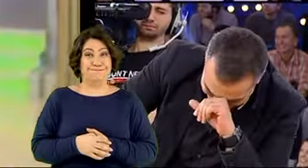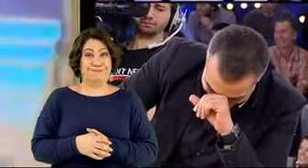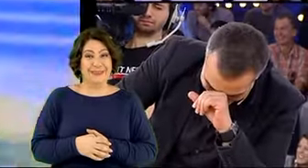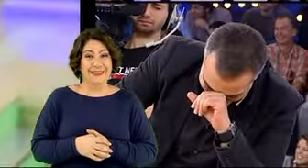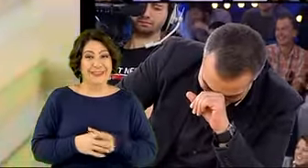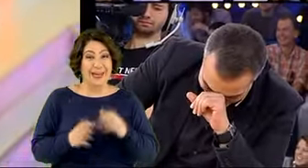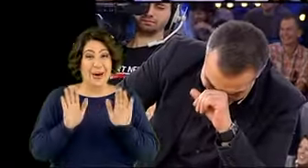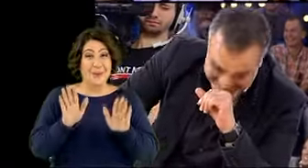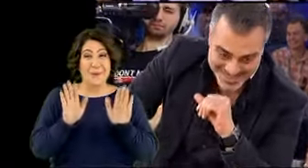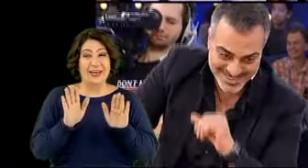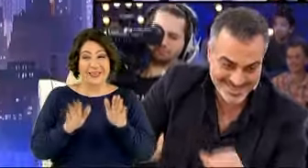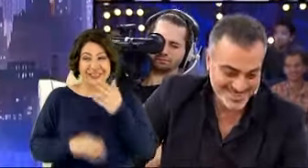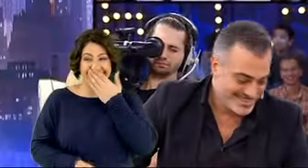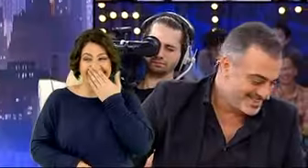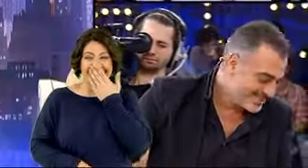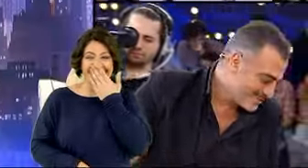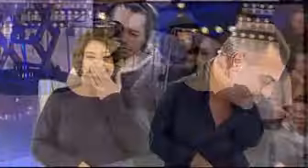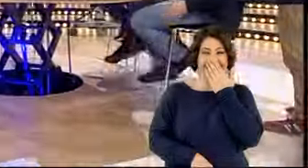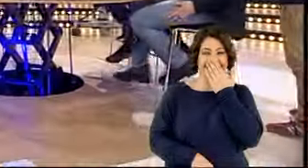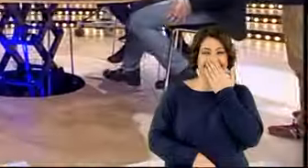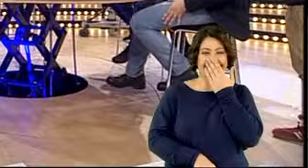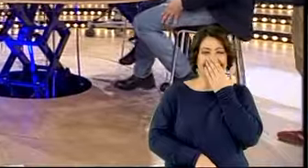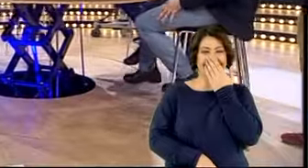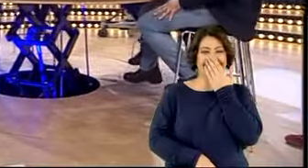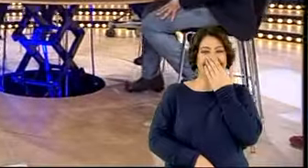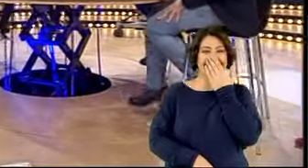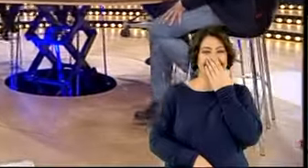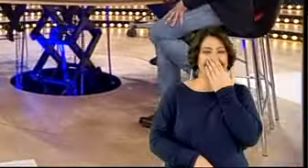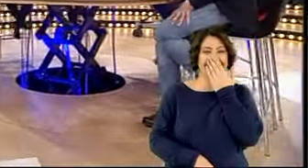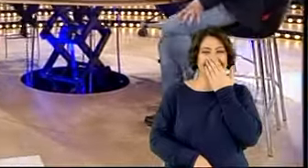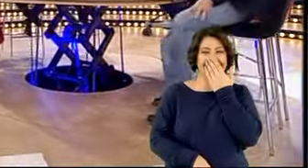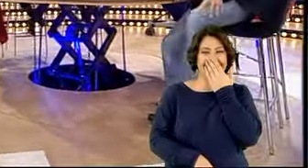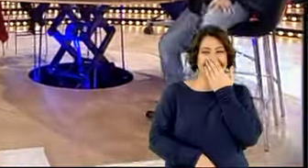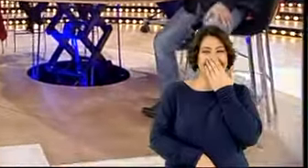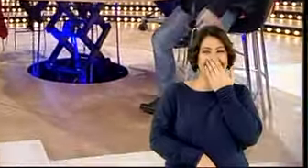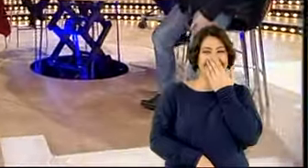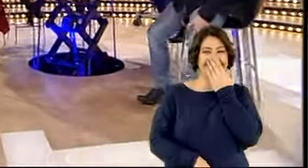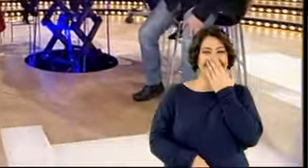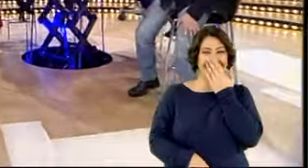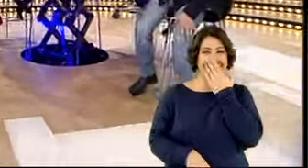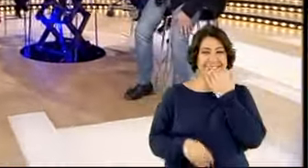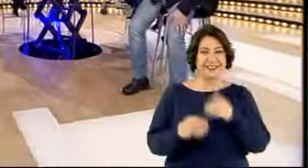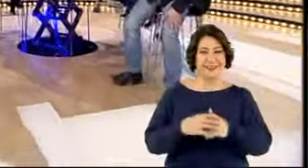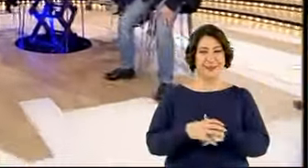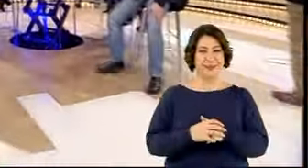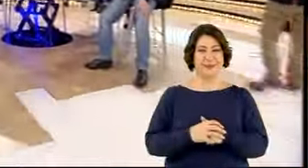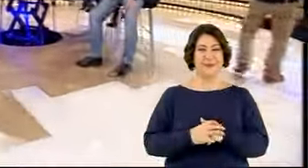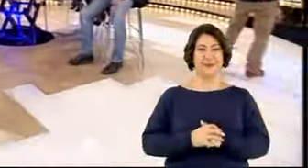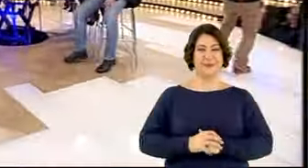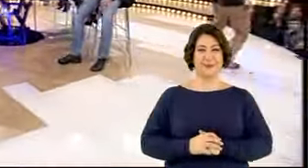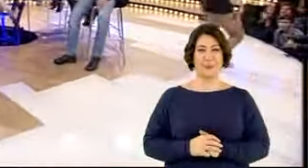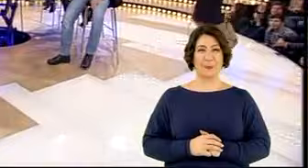Aman Hülya Hanım. Dur. Of, hocam dur gel gel. Bravo.